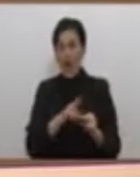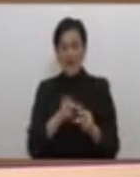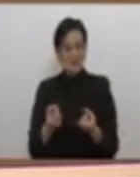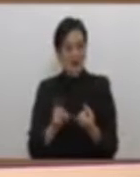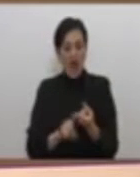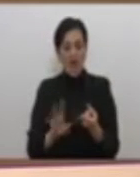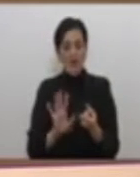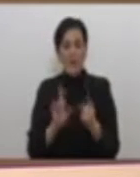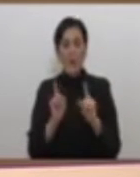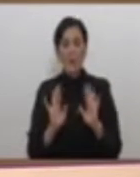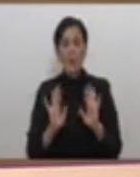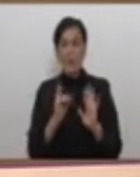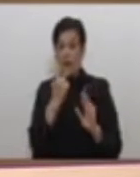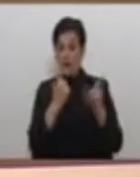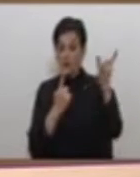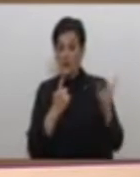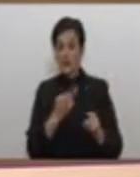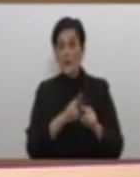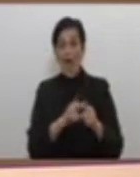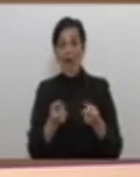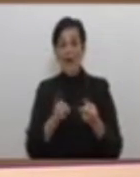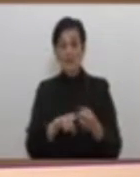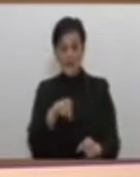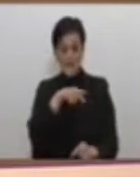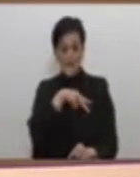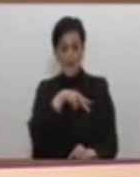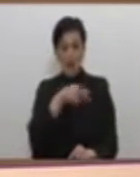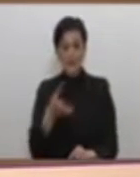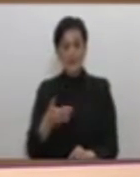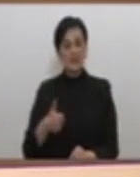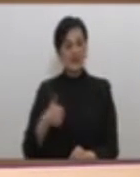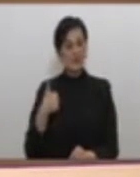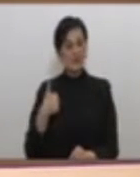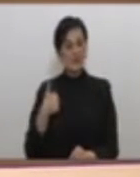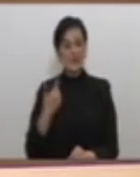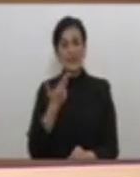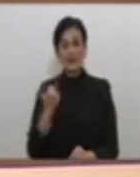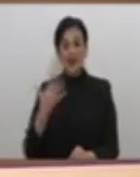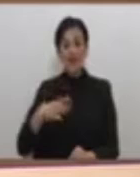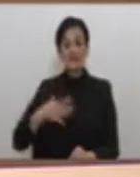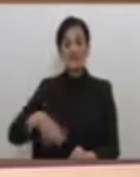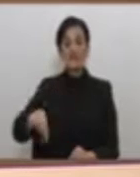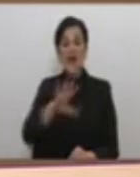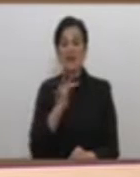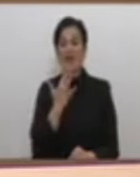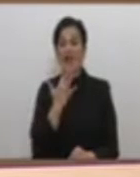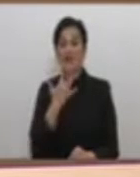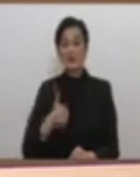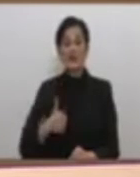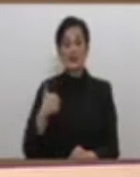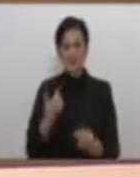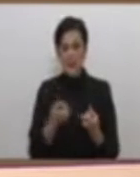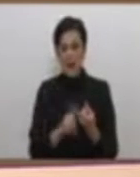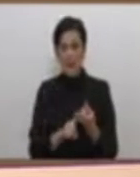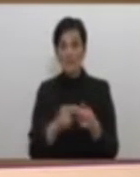მხოლოდ ერთ ადამიანს, ეს ეხება ამ პარლამენტის ღირსებას და ეს ეხება საქართველოს ეროვნულ ღირსებას.